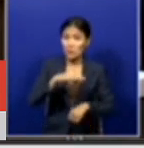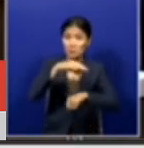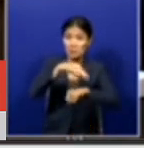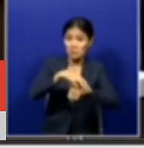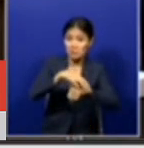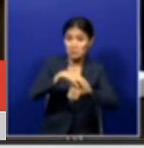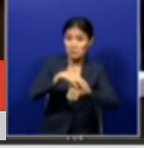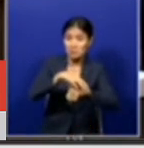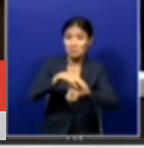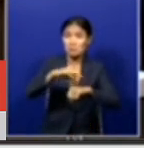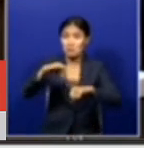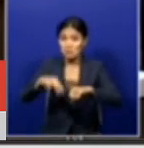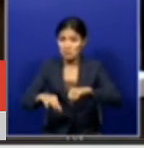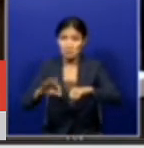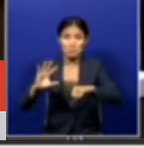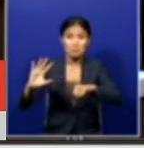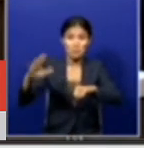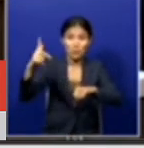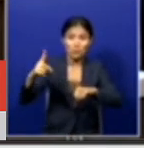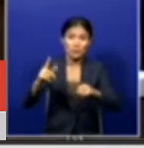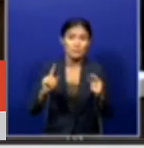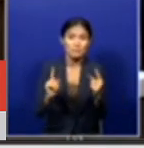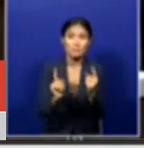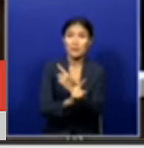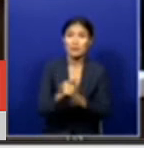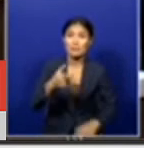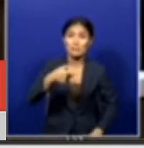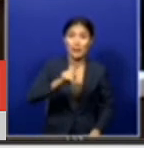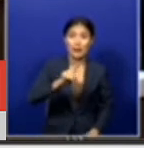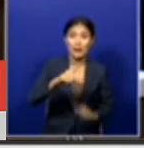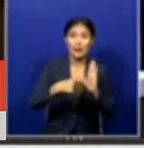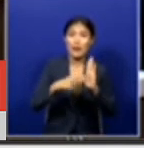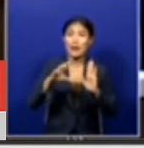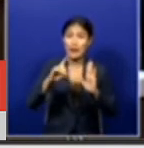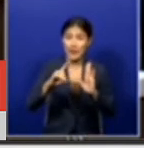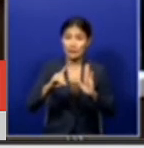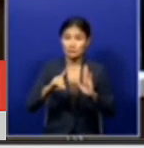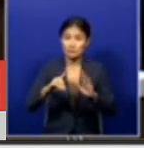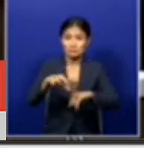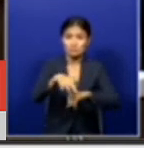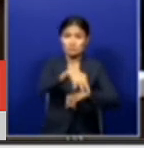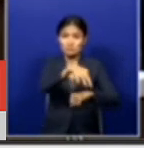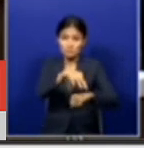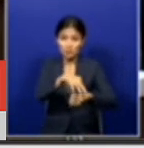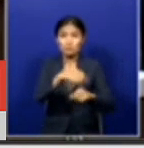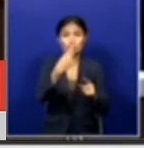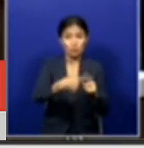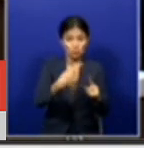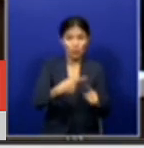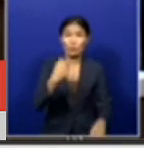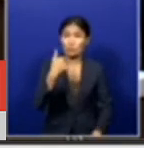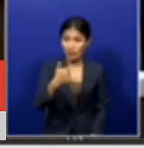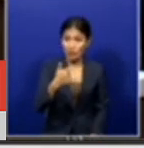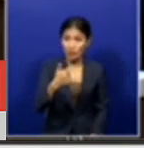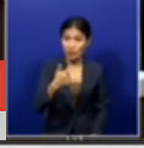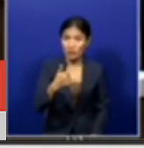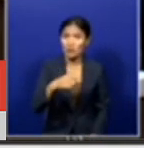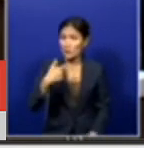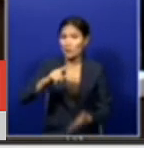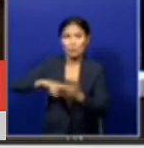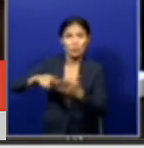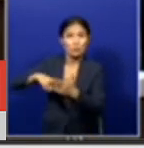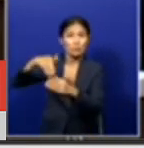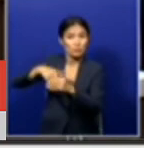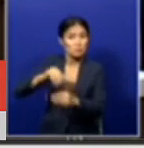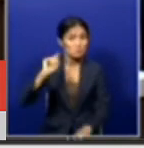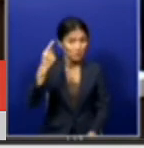เข้ามารักษาการแทนผู้บริหารท้องถิ่นได้แล้วถ้ารัฐบาลมีความจริง